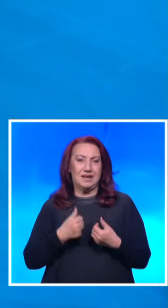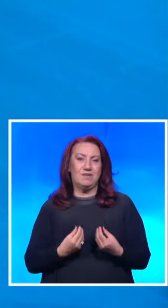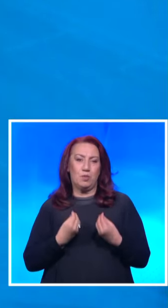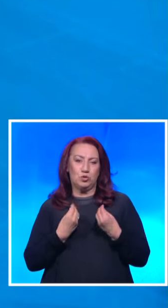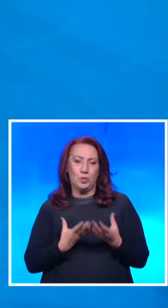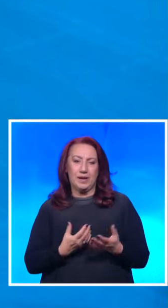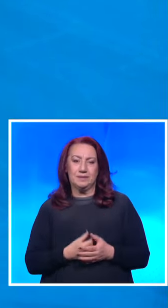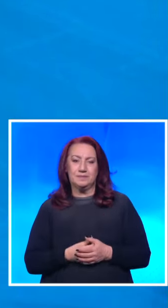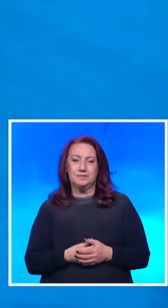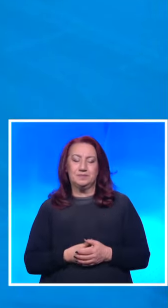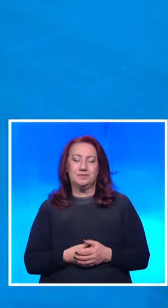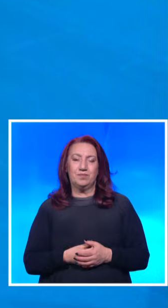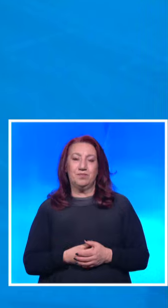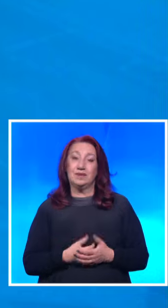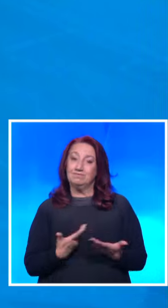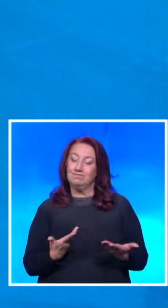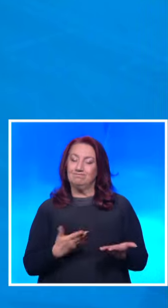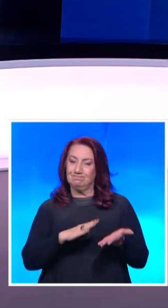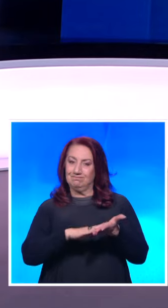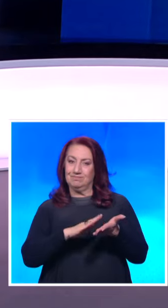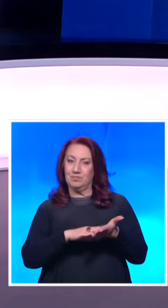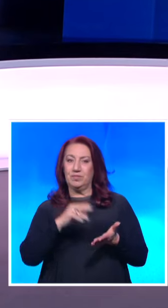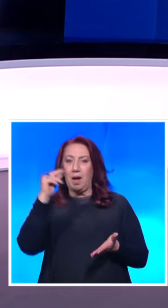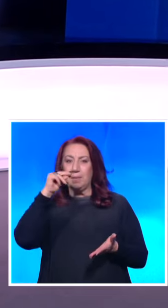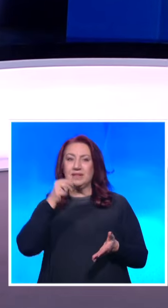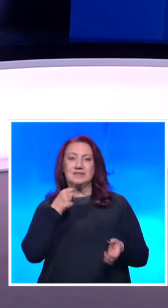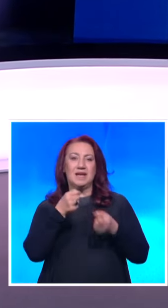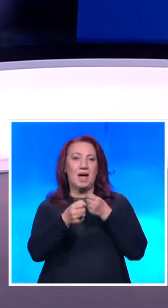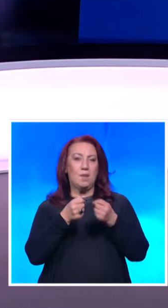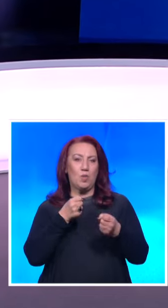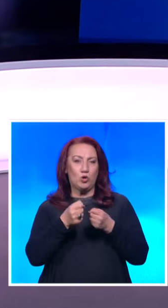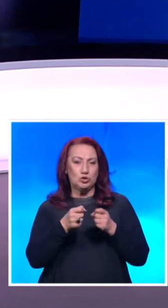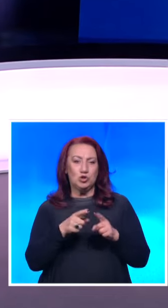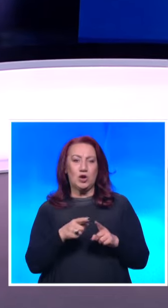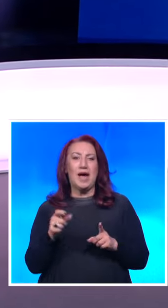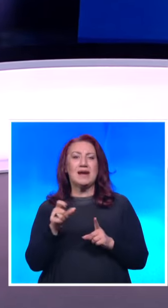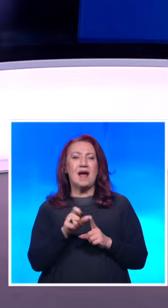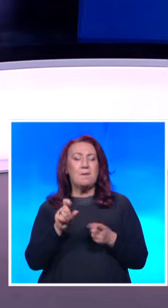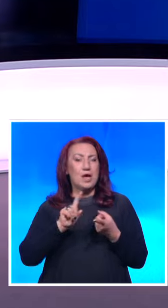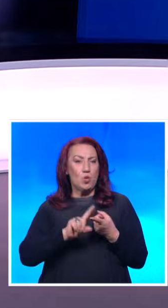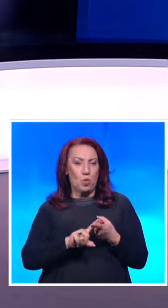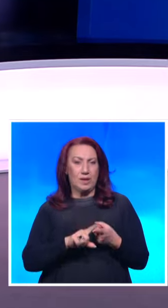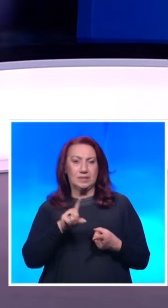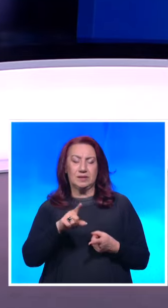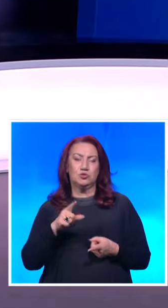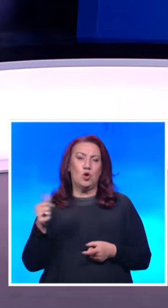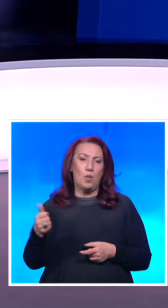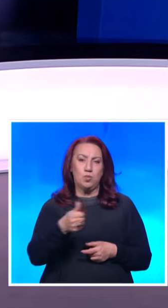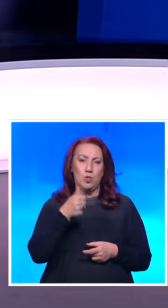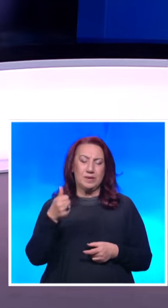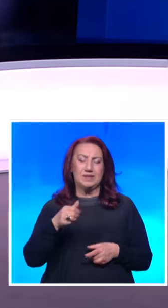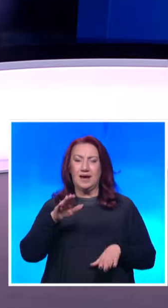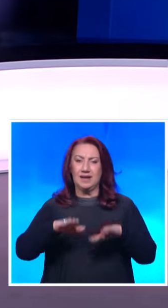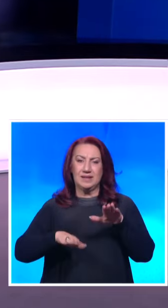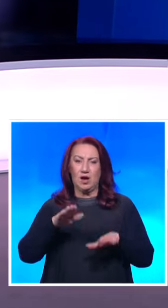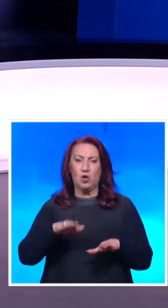Признание за българския боксьор Рами Киуан. Той бе избран за номер 1 в Европа, след като триумфира в категория до 75 кг на